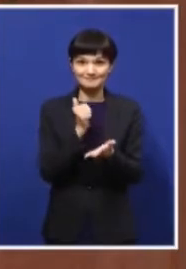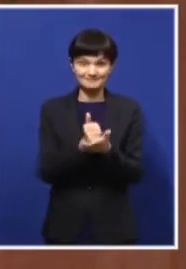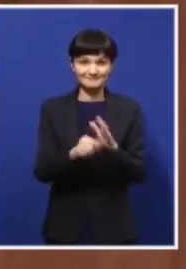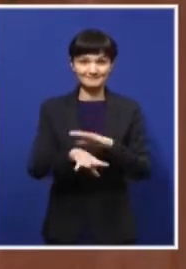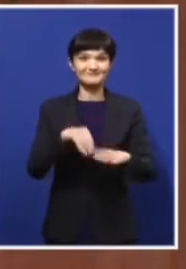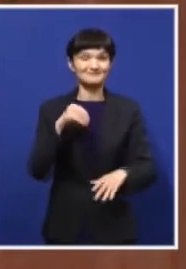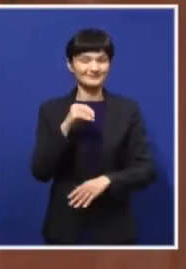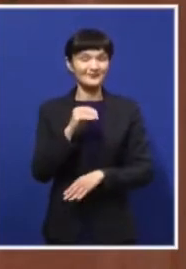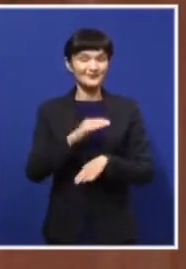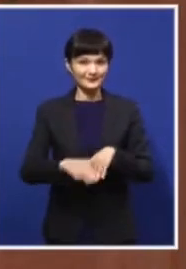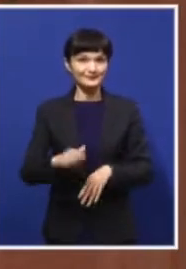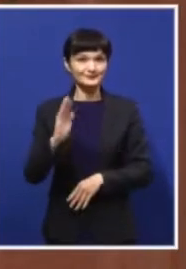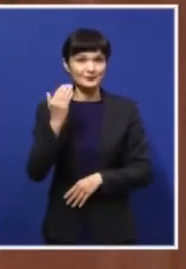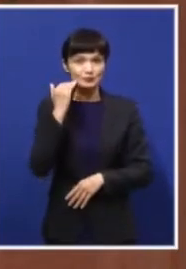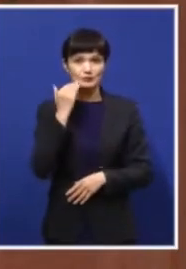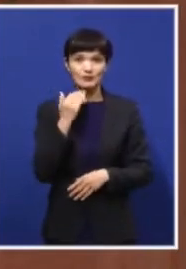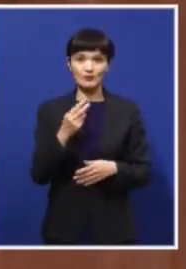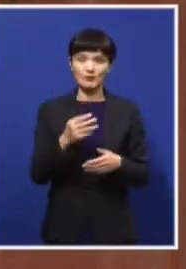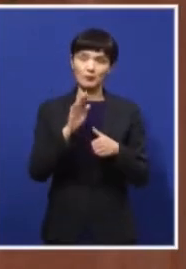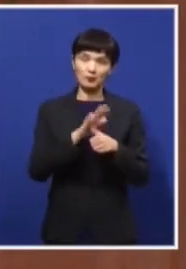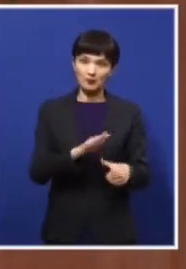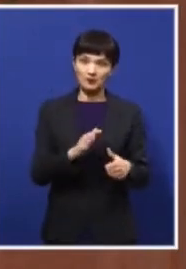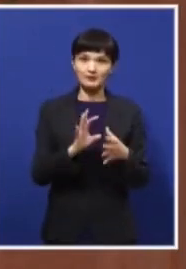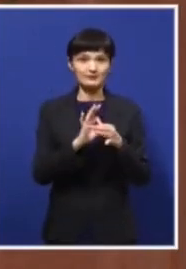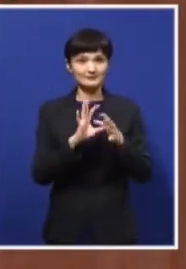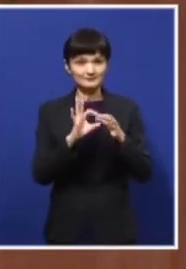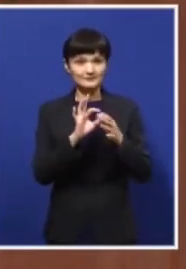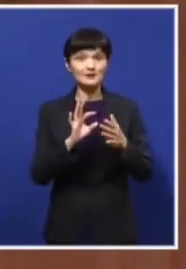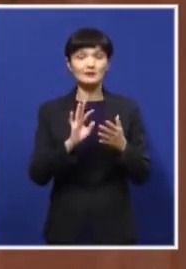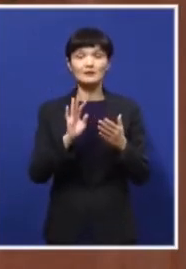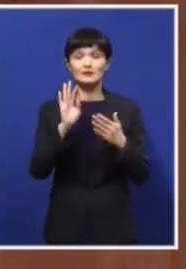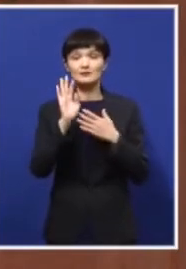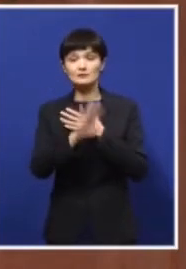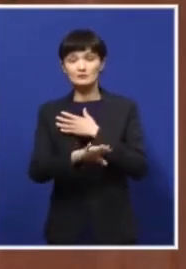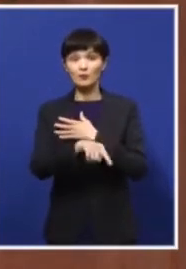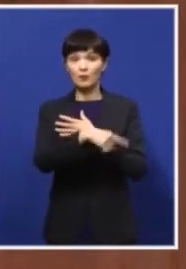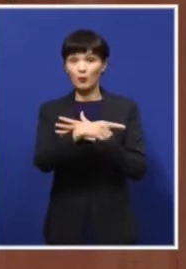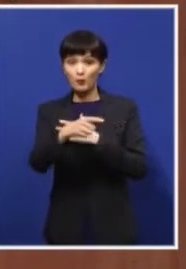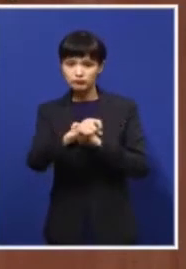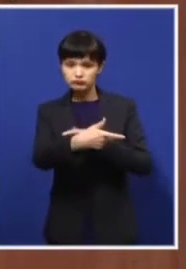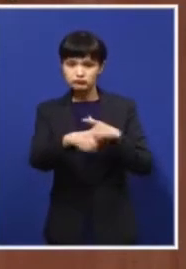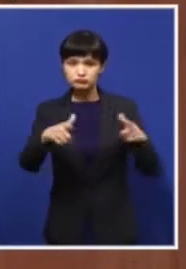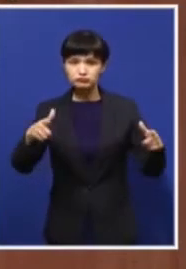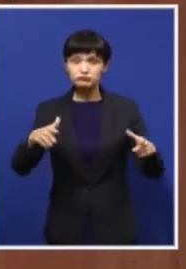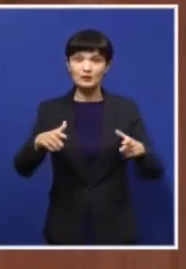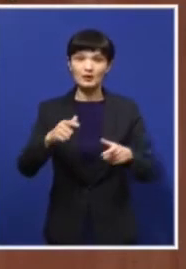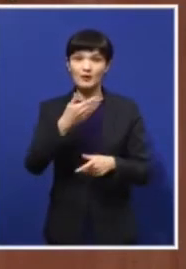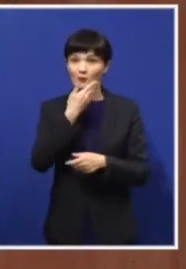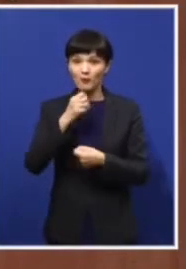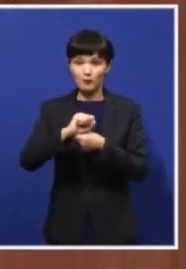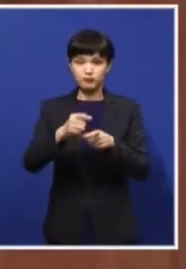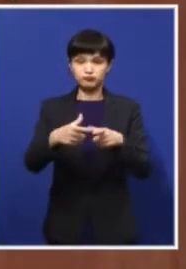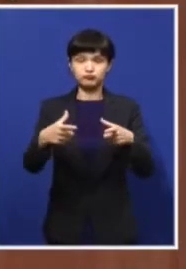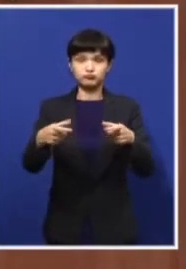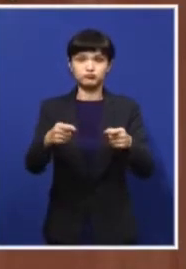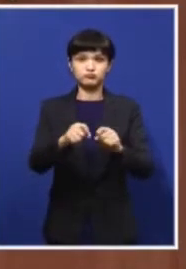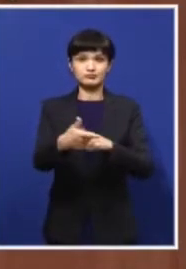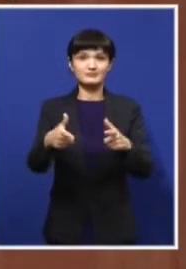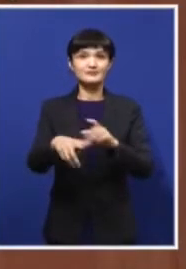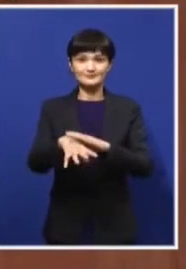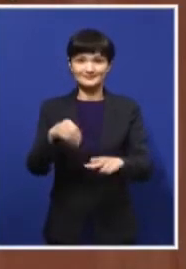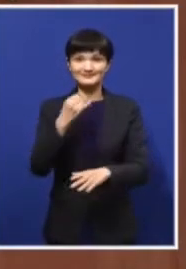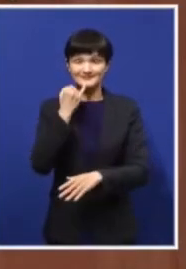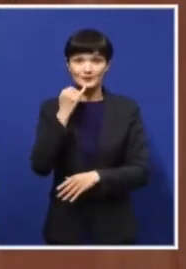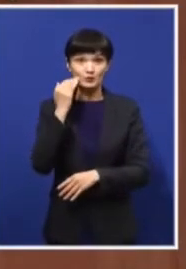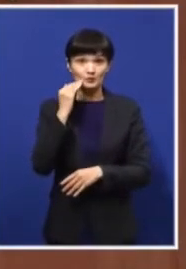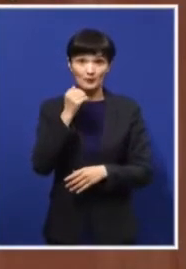关系，后面还有好几种加码券都有机会让你抽中。那如果你运气真的很好，在10月12号你就抽